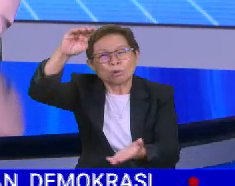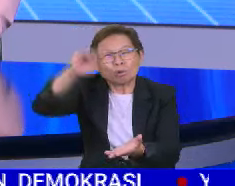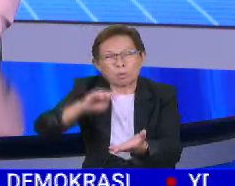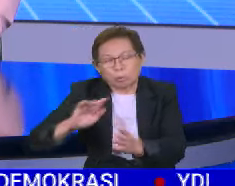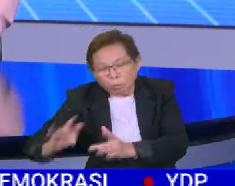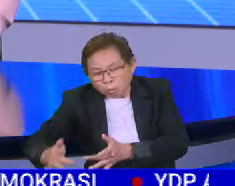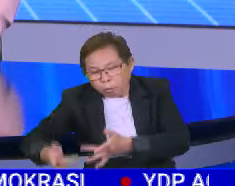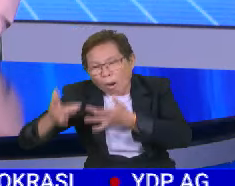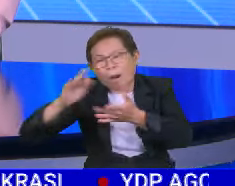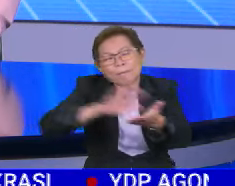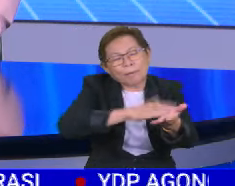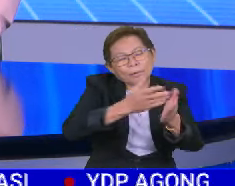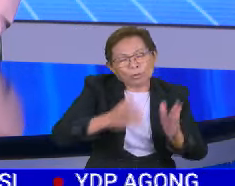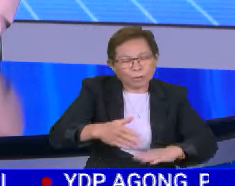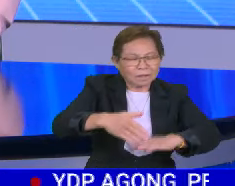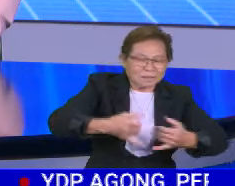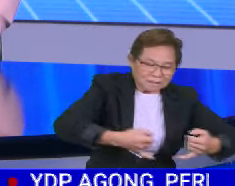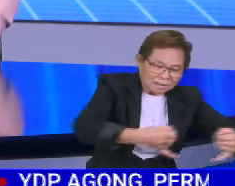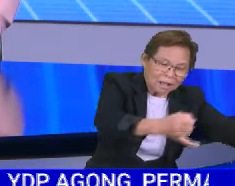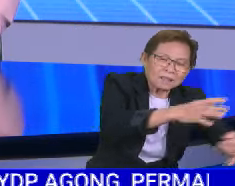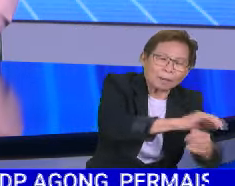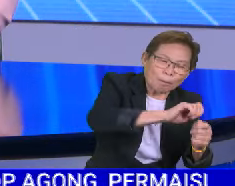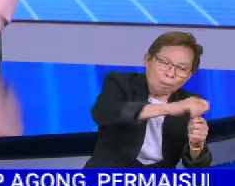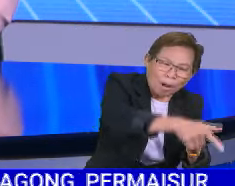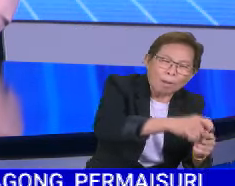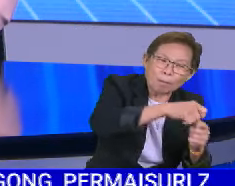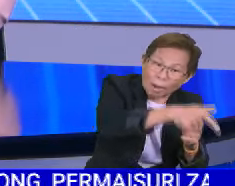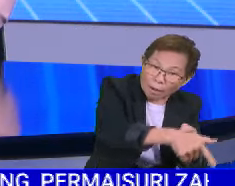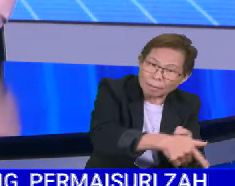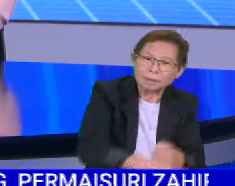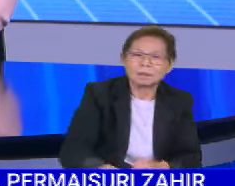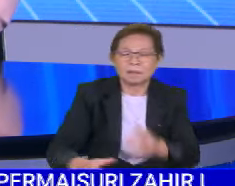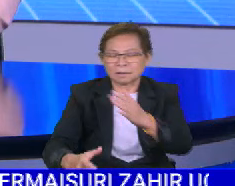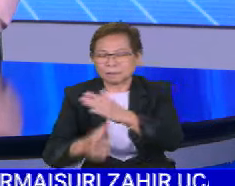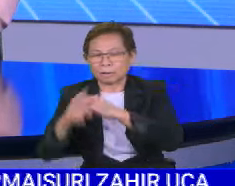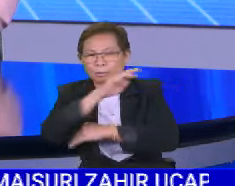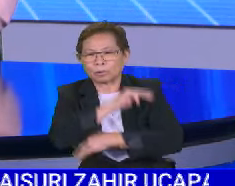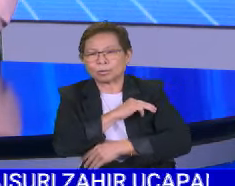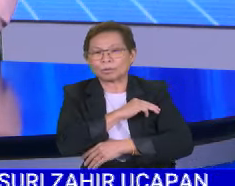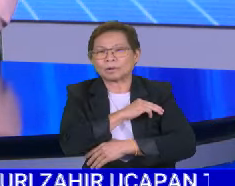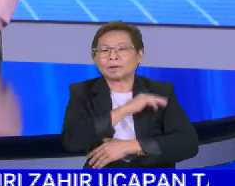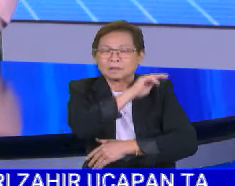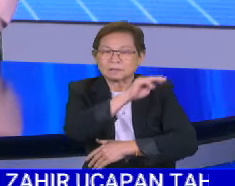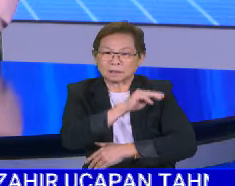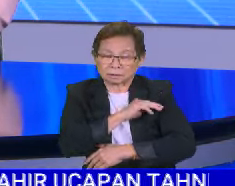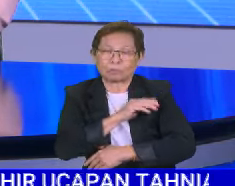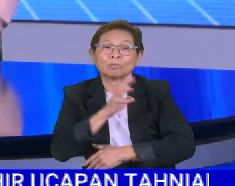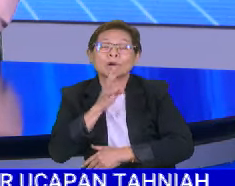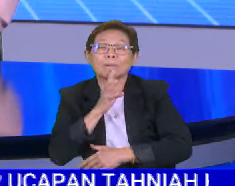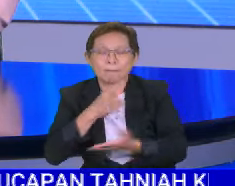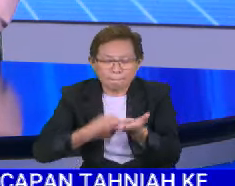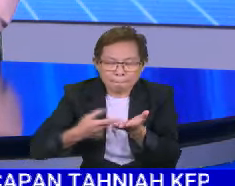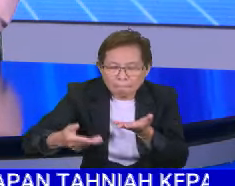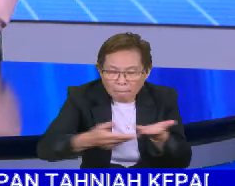mengurangkan bebanan pemuzik jalanan termasuk isu bayaran royalti. Ya, Timbalan Menteri Datuk Zahidi Zainul Abidin berkata